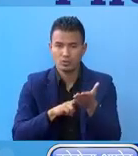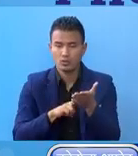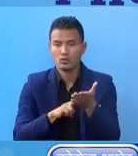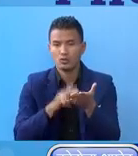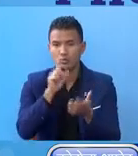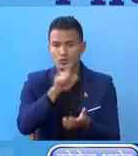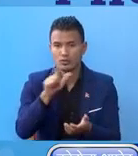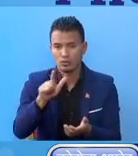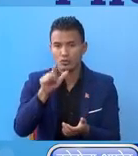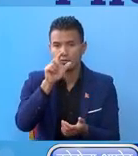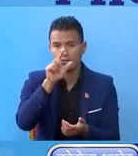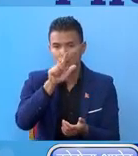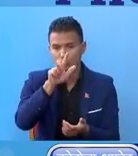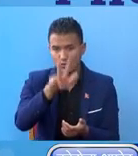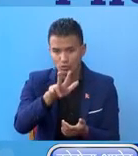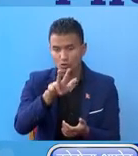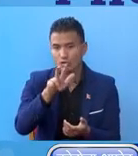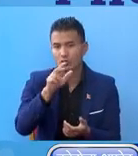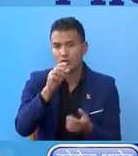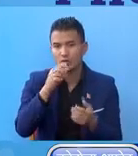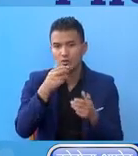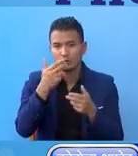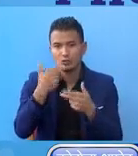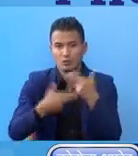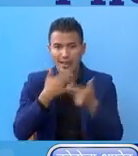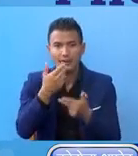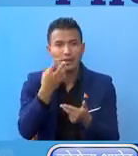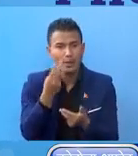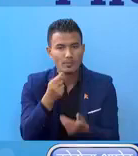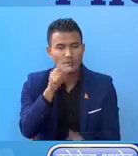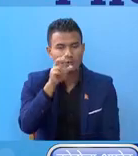सङ्ख्या 7778 चरम मिति